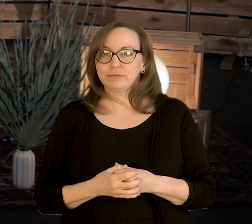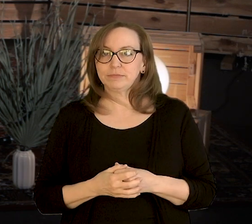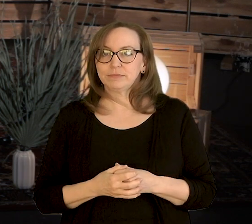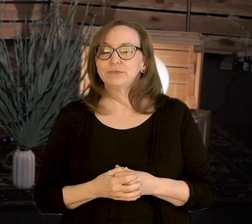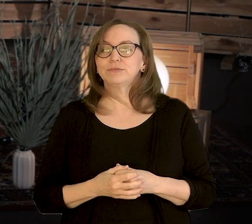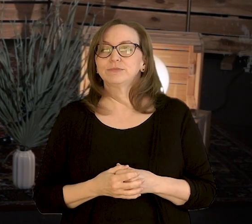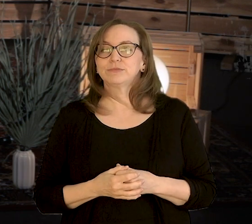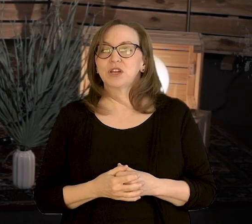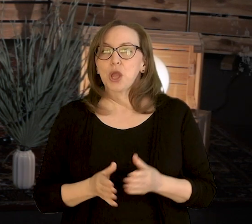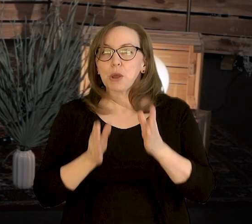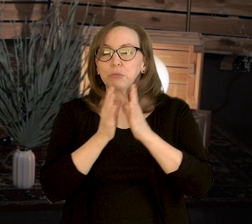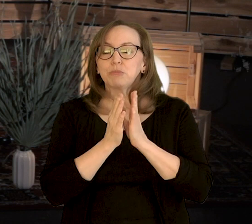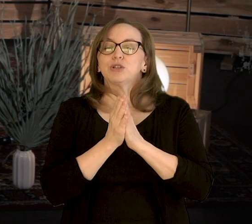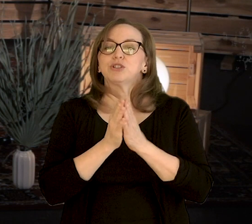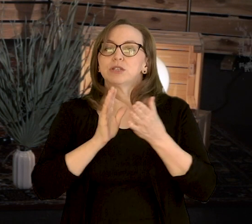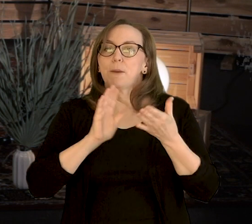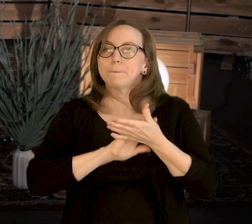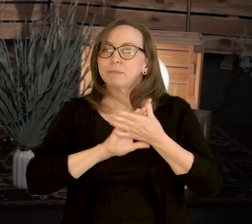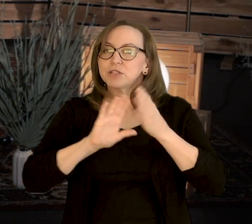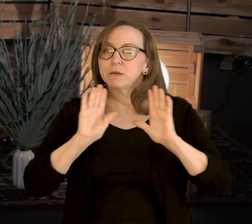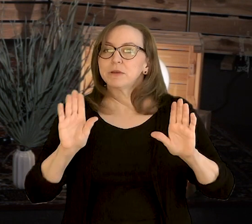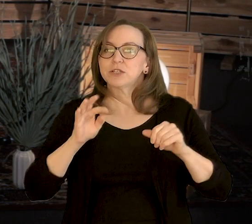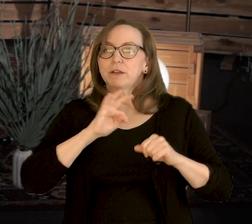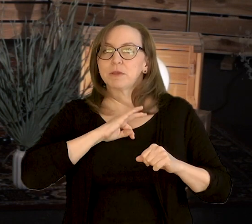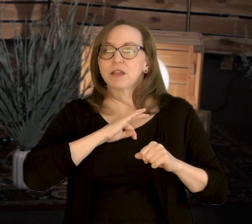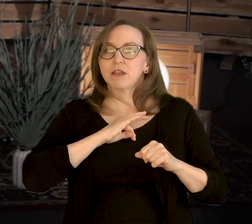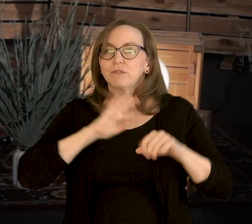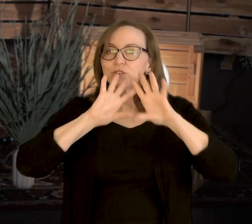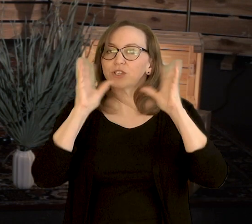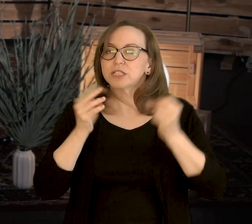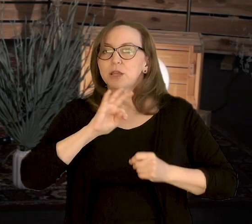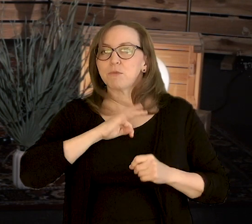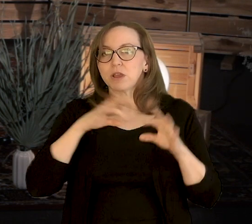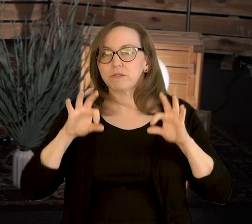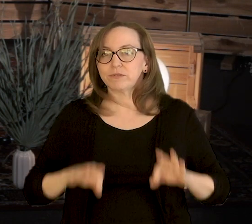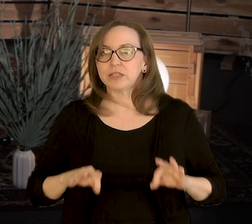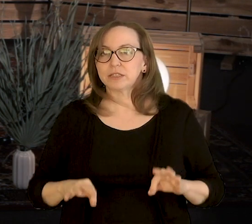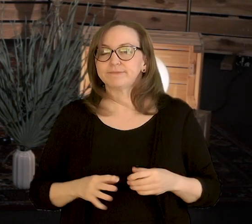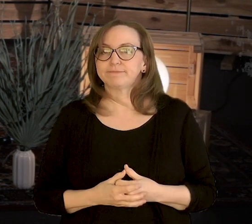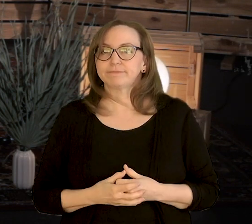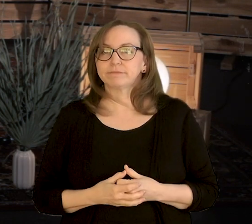proszę, przebacz mi wszystkie moje winy